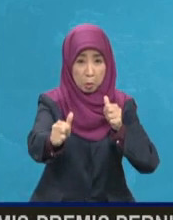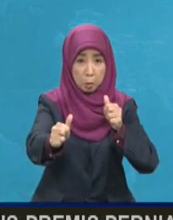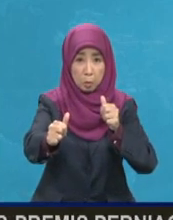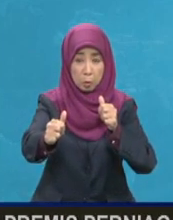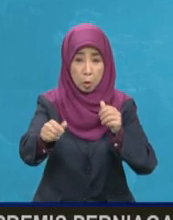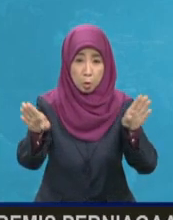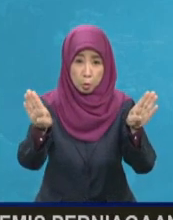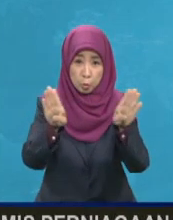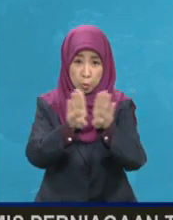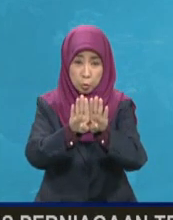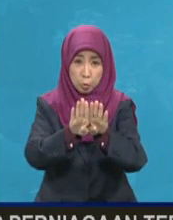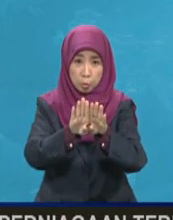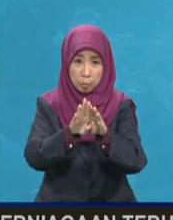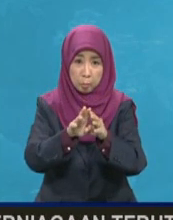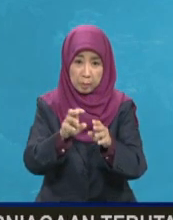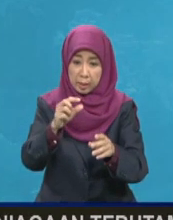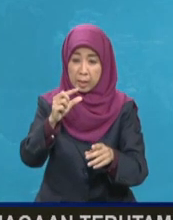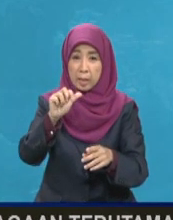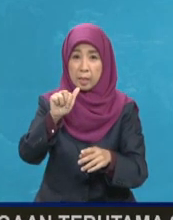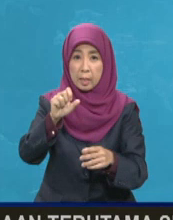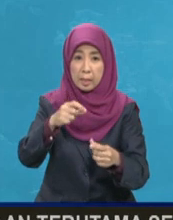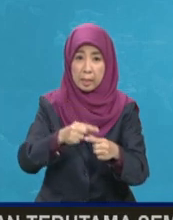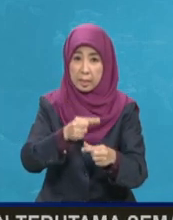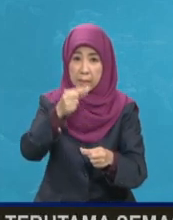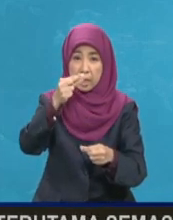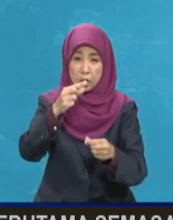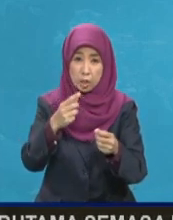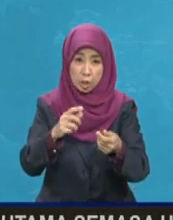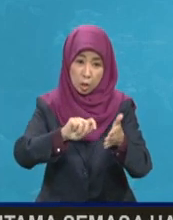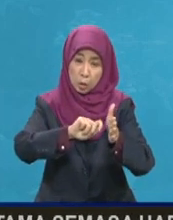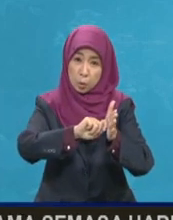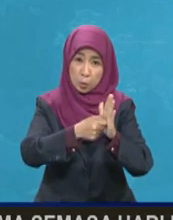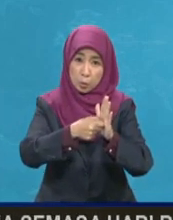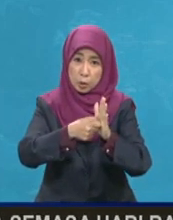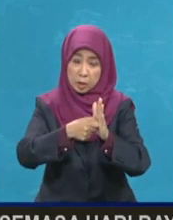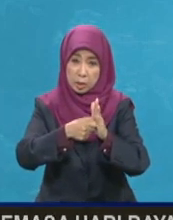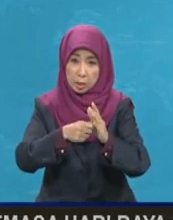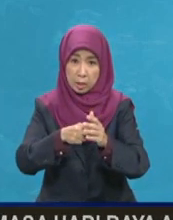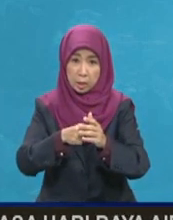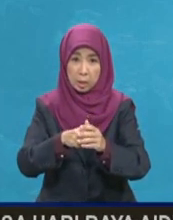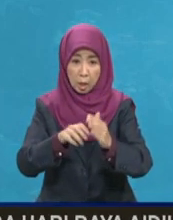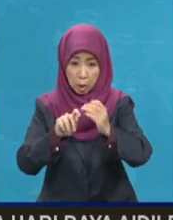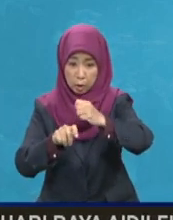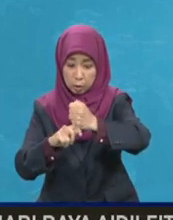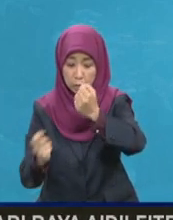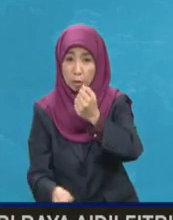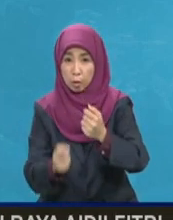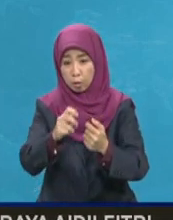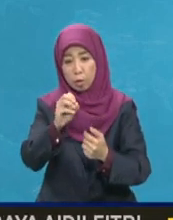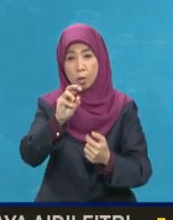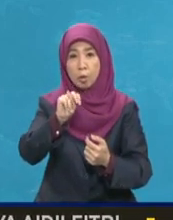Ijab atau cabut kepada guess dan kunci kan tempat penyimpanan tongge Sauda atau